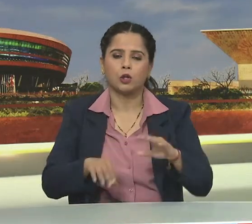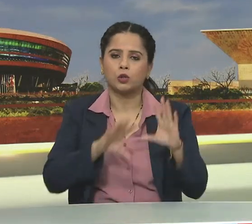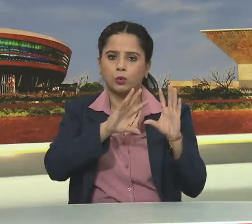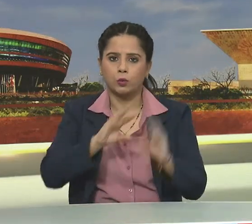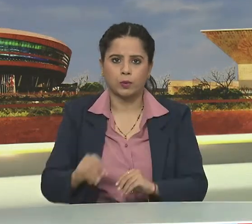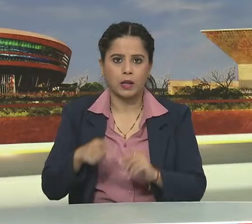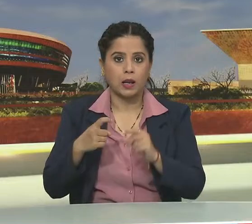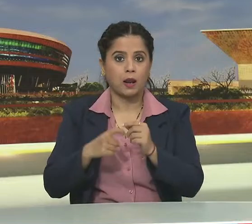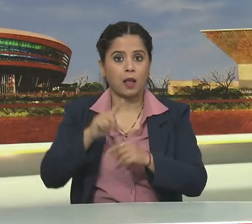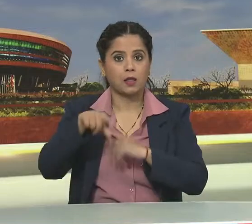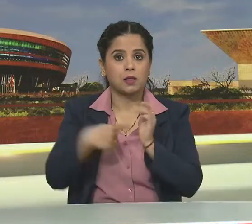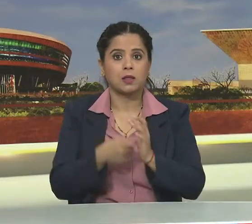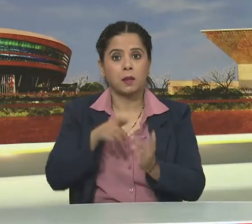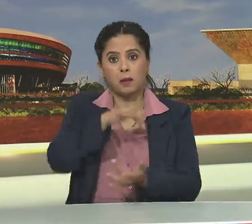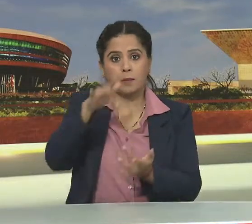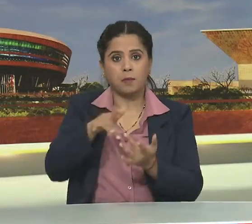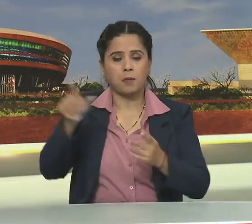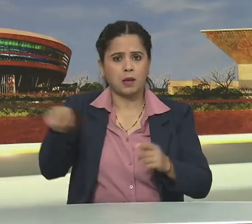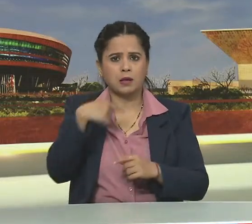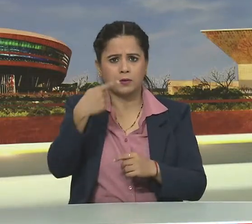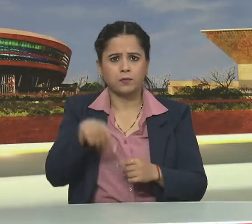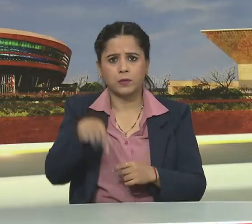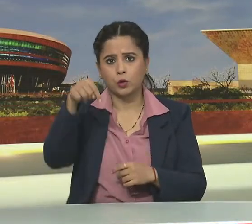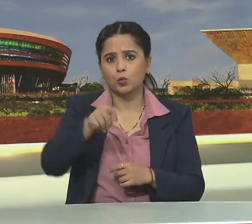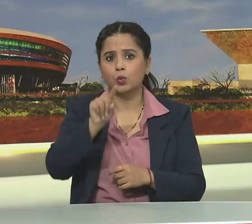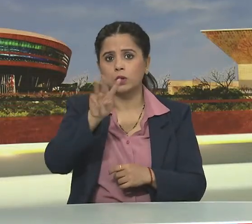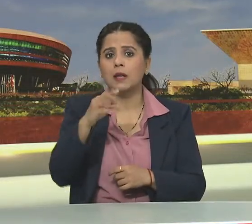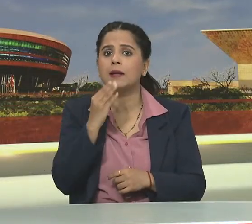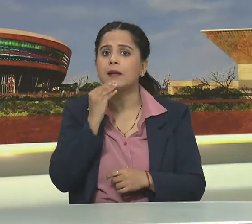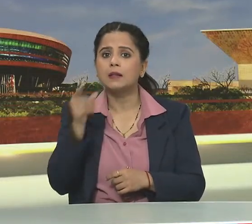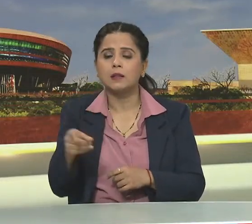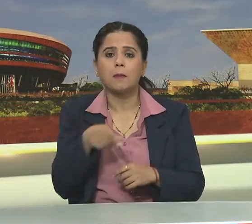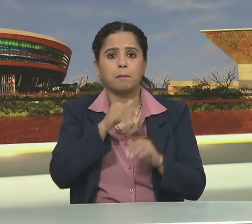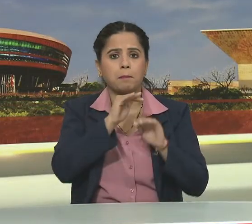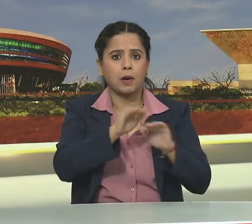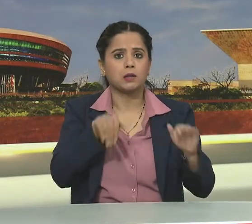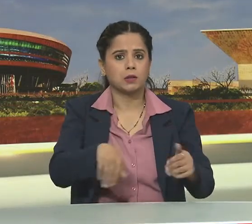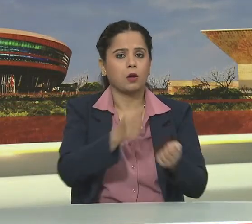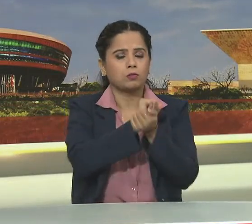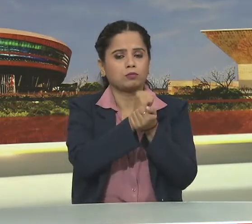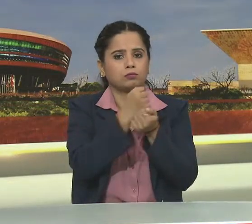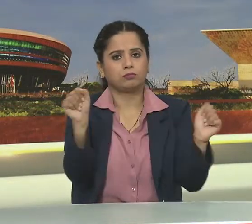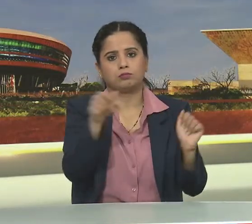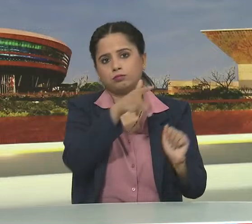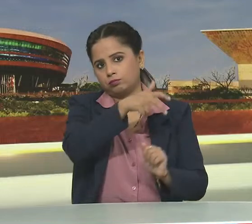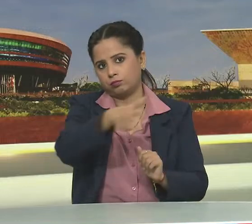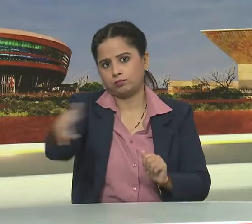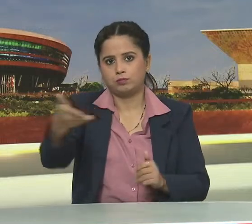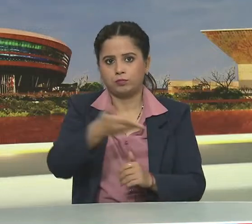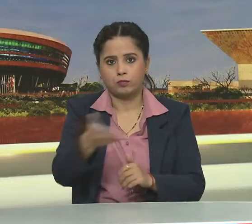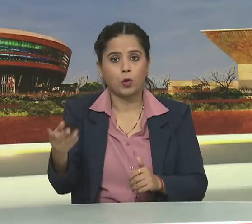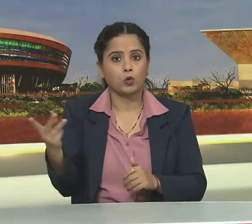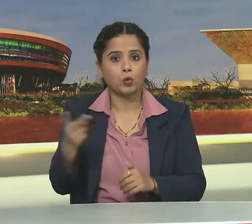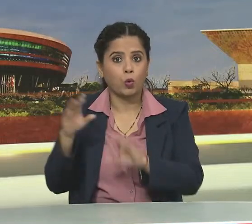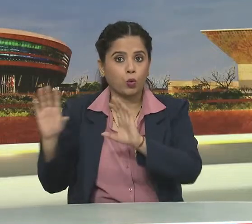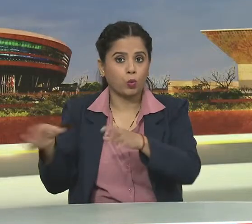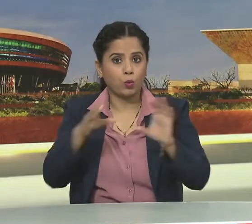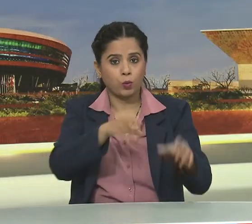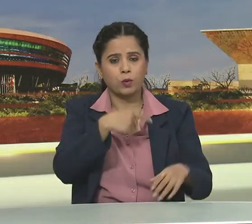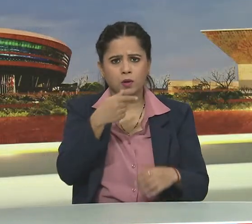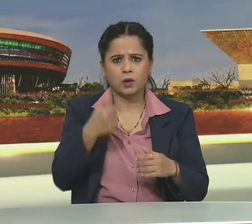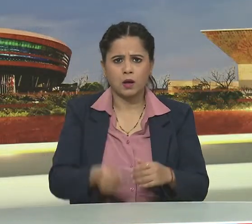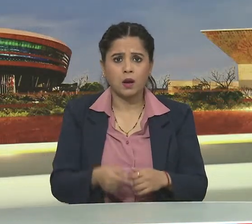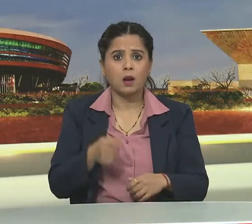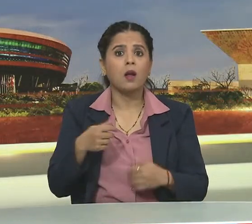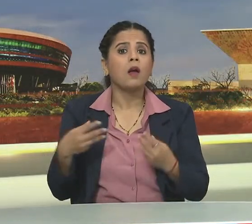में मध्यस्थों ने कहा कि आज 13 इजरायली और बच्चों को रिहा किया जाएगा। दोनों पक्षों ने कहा कि ये